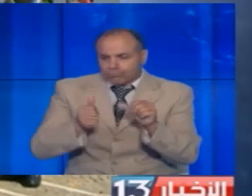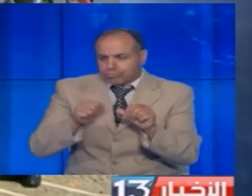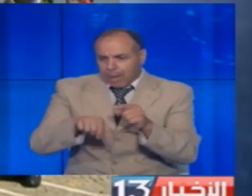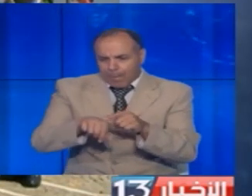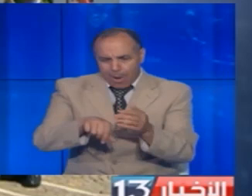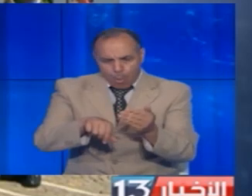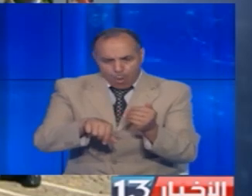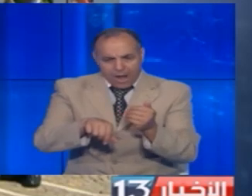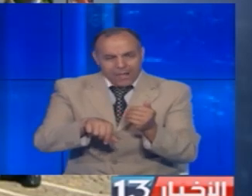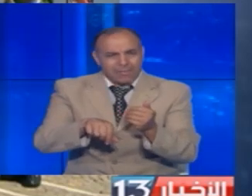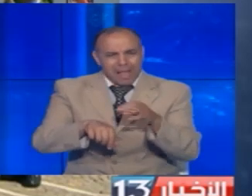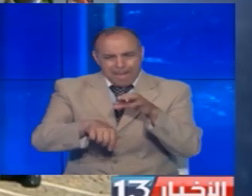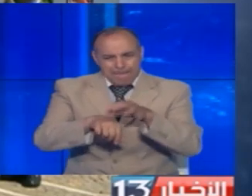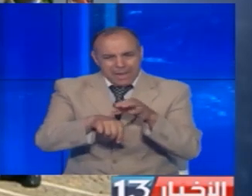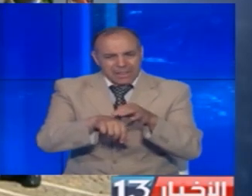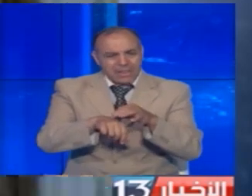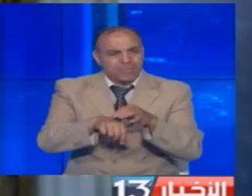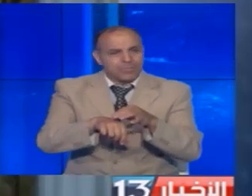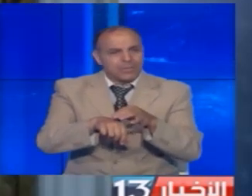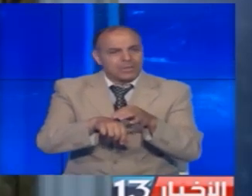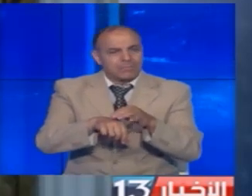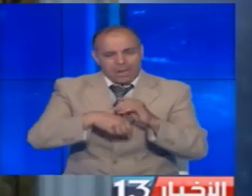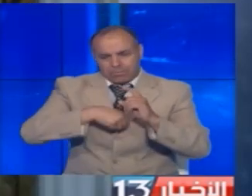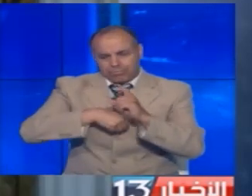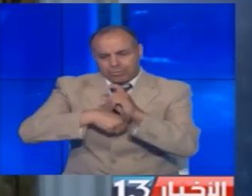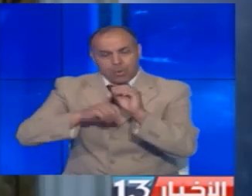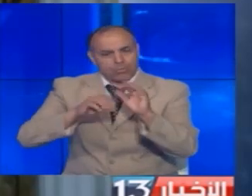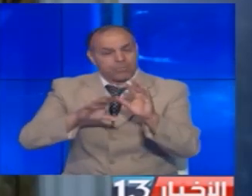المبكر للأمراض السرطانية